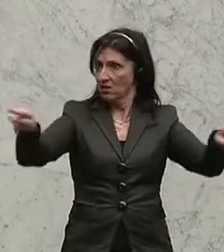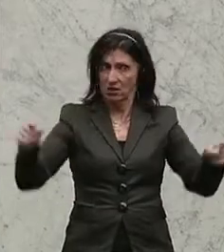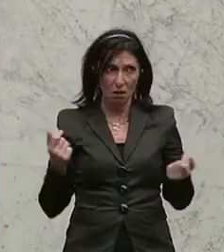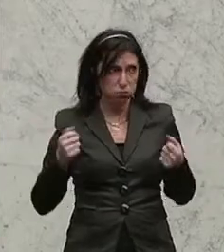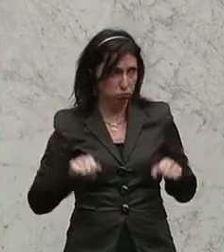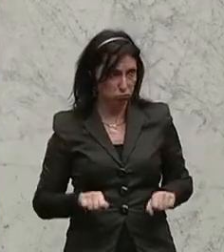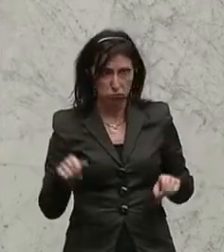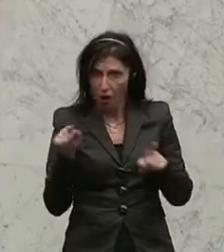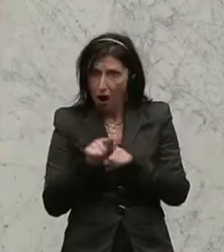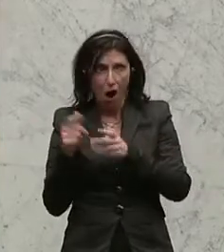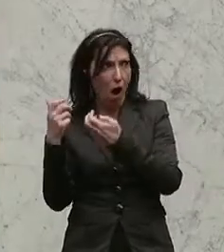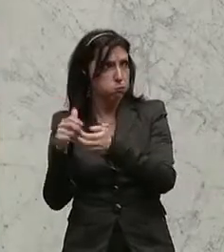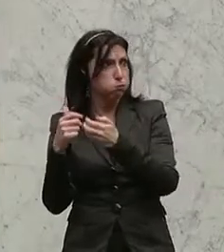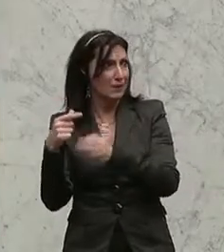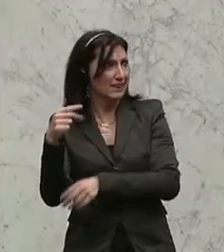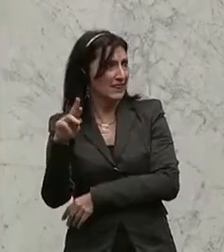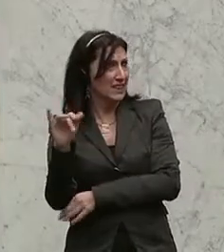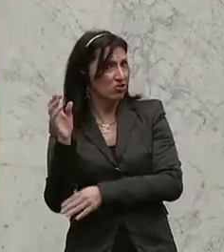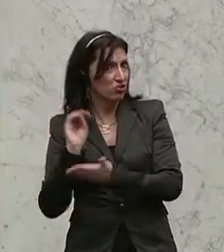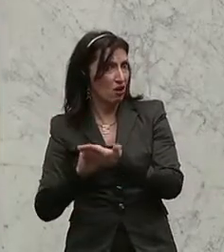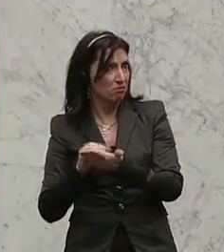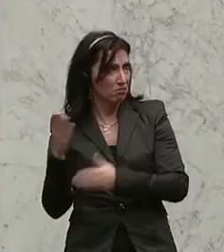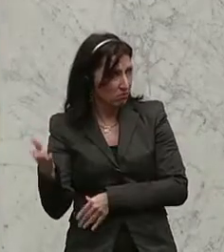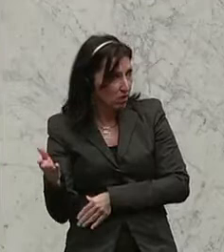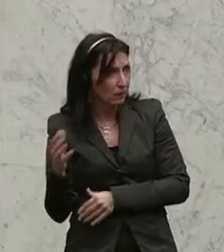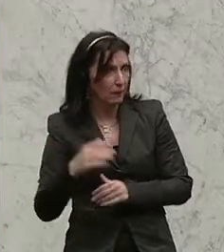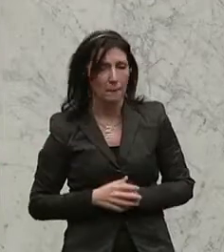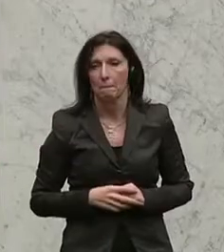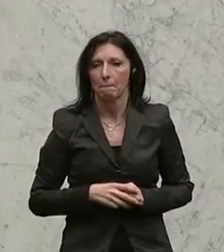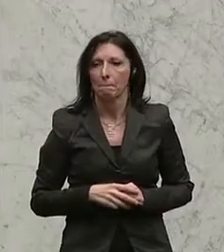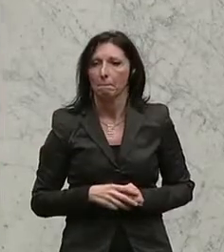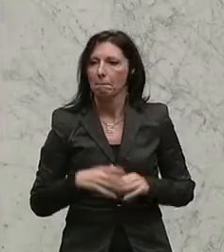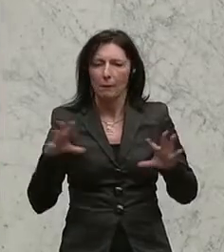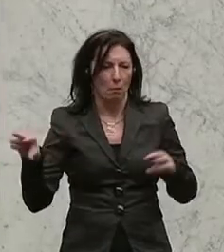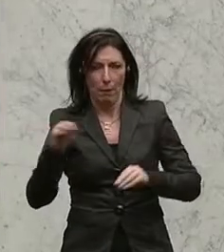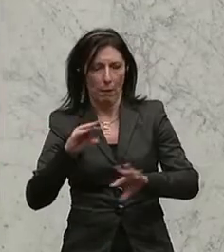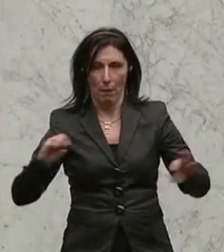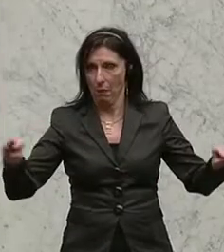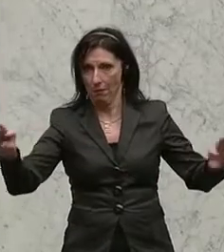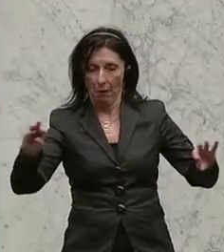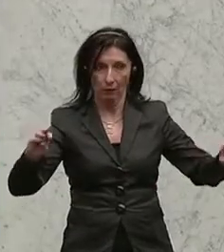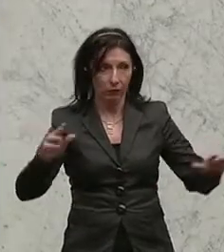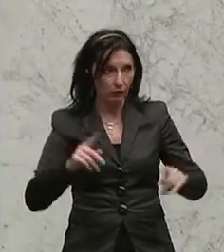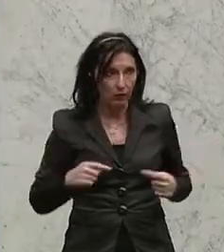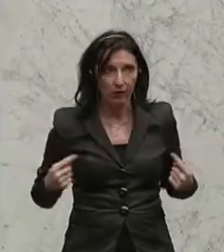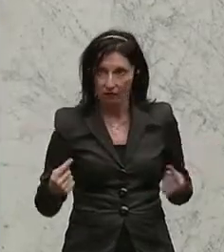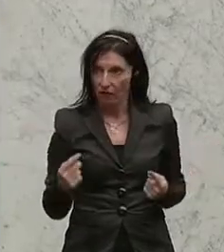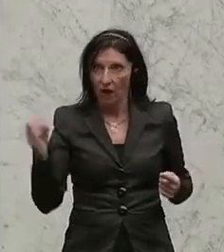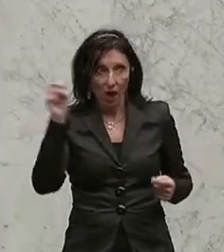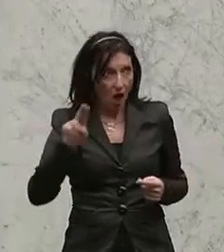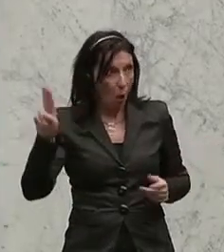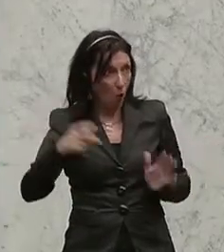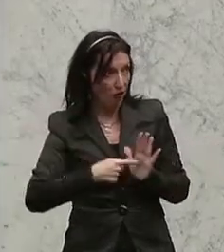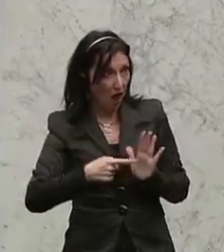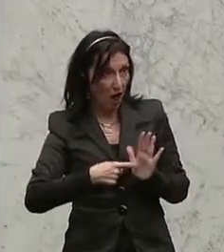ist auch im kreis bericht nachzulesen das ist auch im krieg spricht nachzulesen die sind wir sind von der eu deshalb eingefordert worden